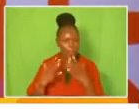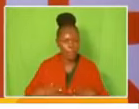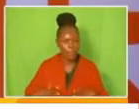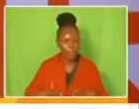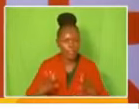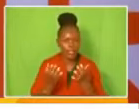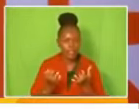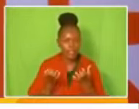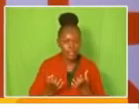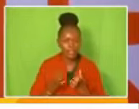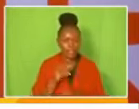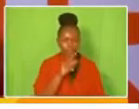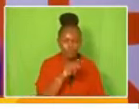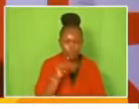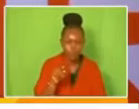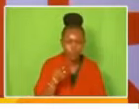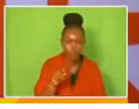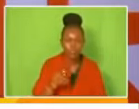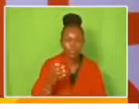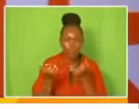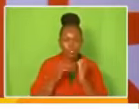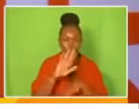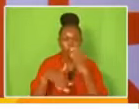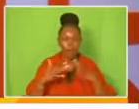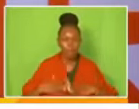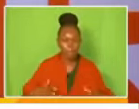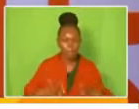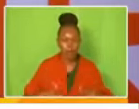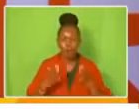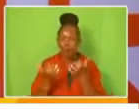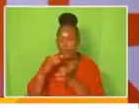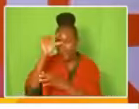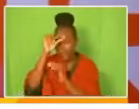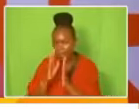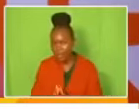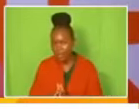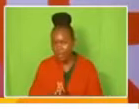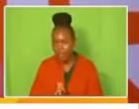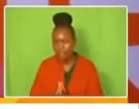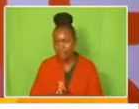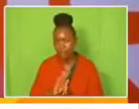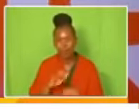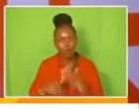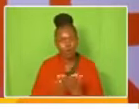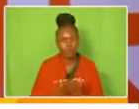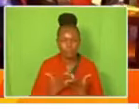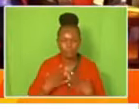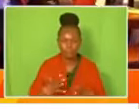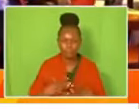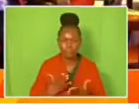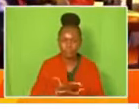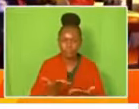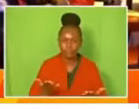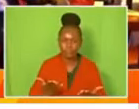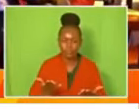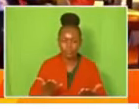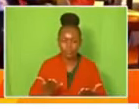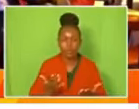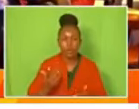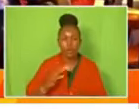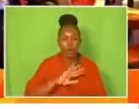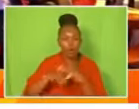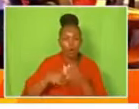Nahitaji Mbadi. Nahitaji kila mtu. Nahitaji Governor Lenku hapa. Sitaka yote